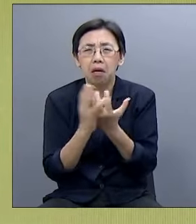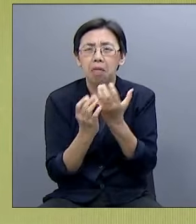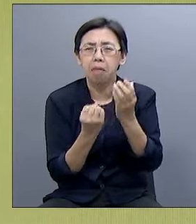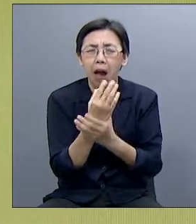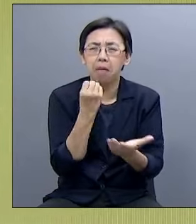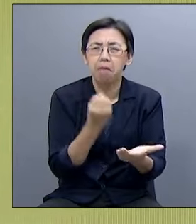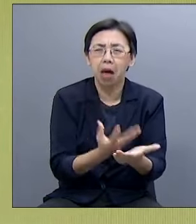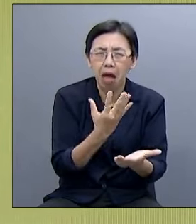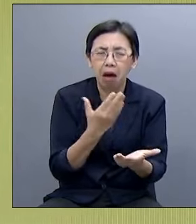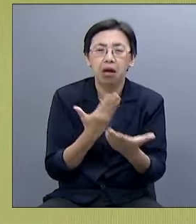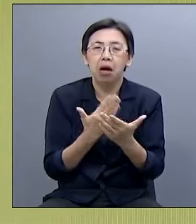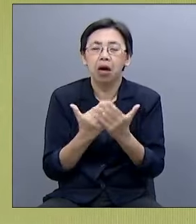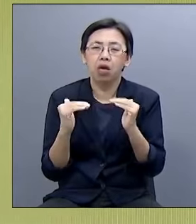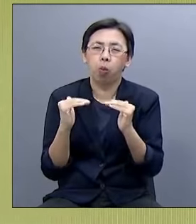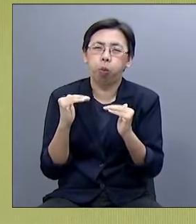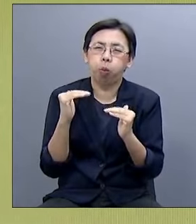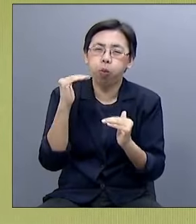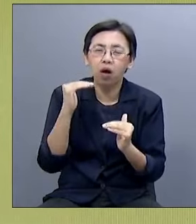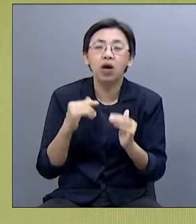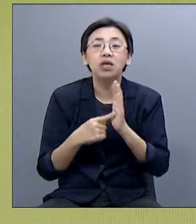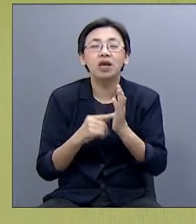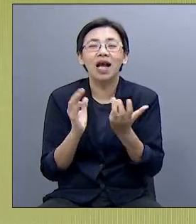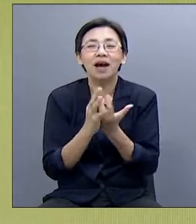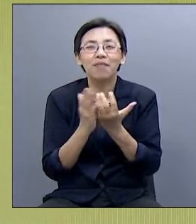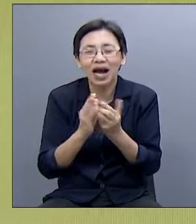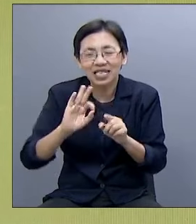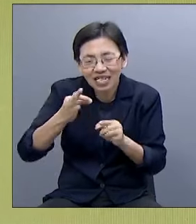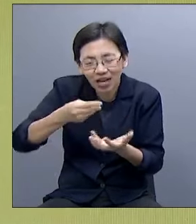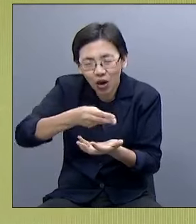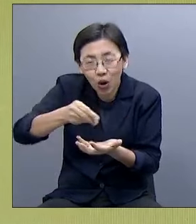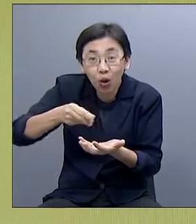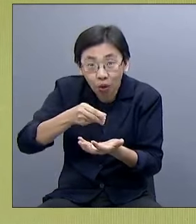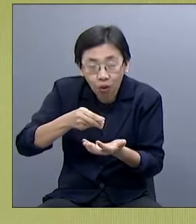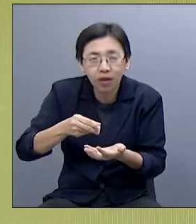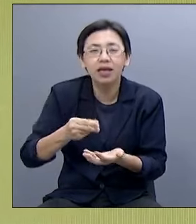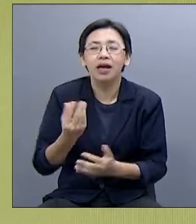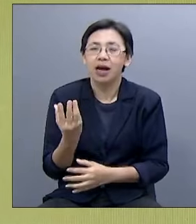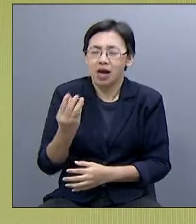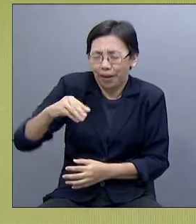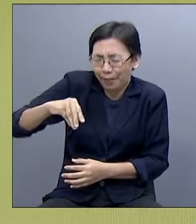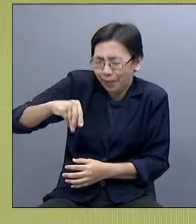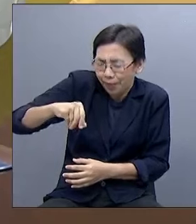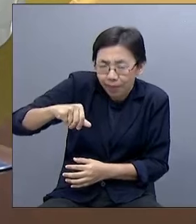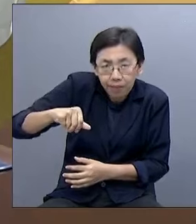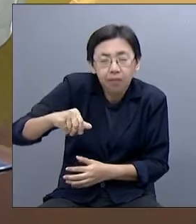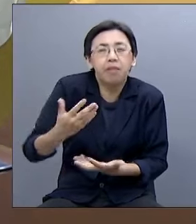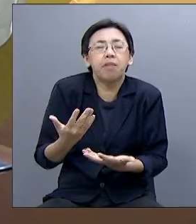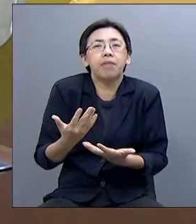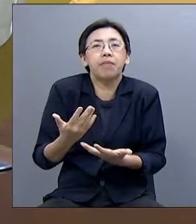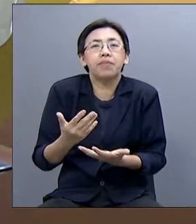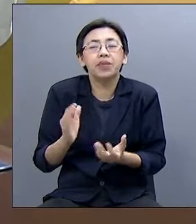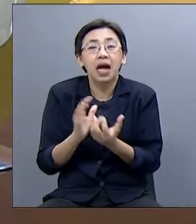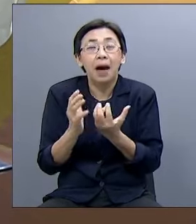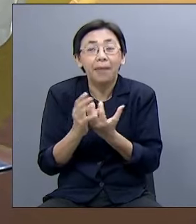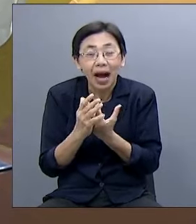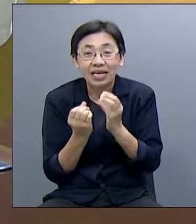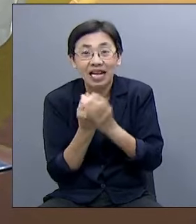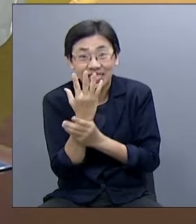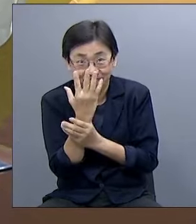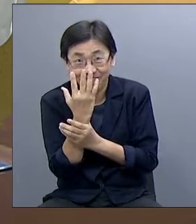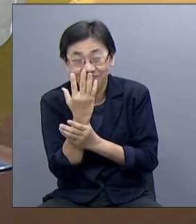สูงกว่าปีก่อนๆ อย่างผักชีก็ดีอย่างมะนาวก็ดีนะคะ ตอนนี้ผักชีกิโลละ200แล้วพี่อุ